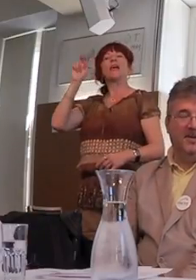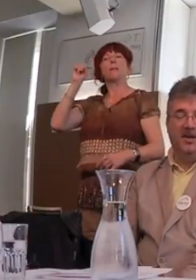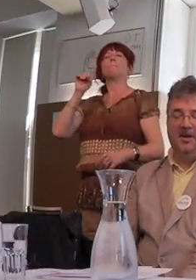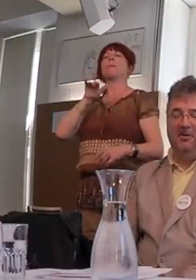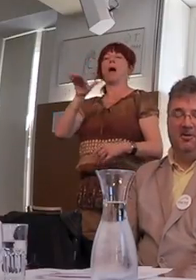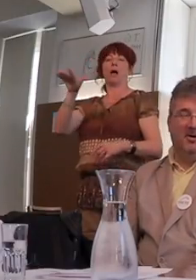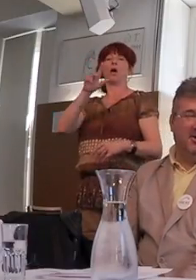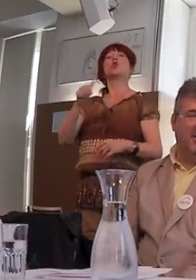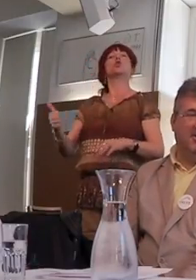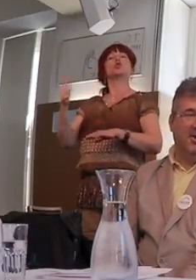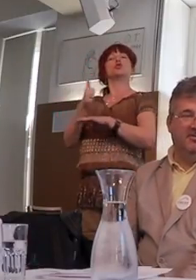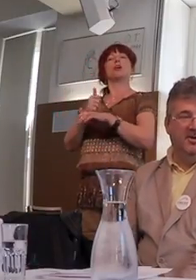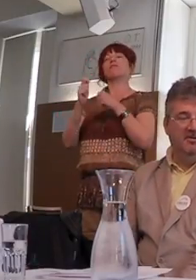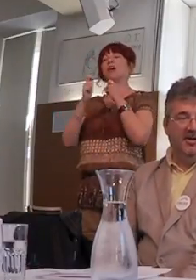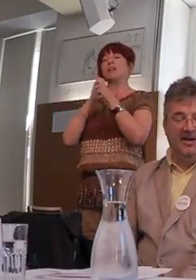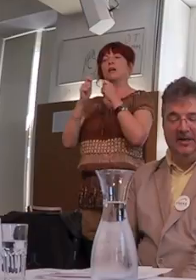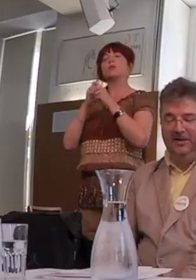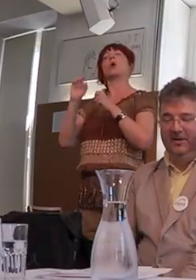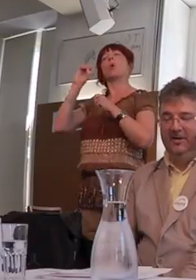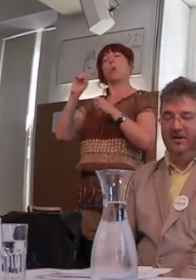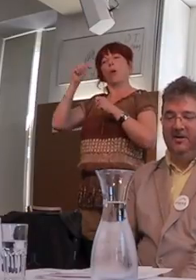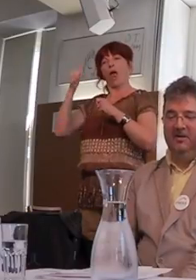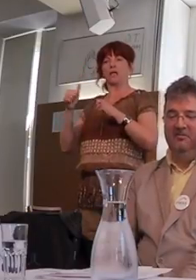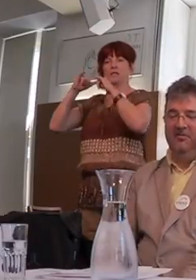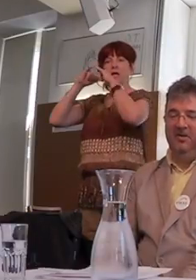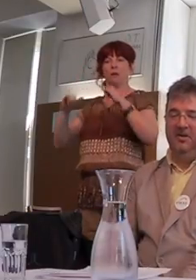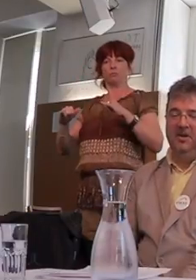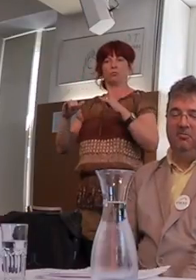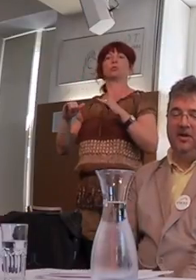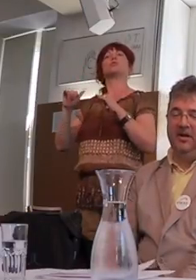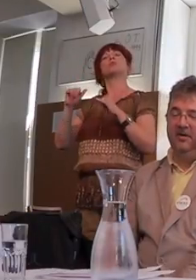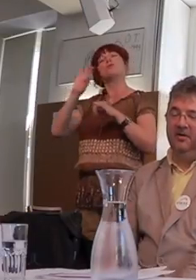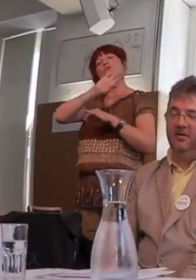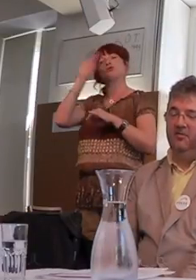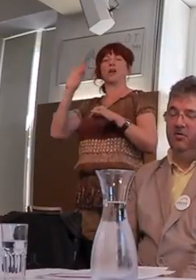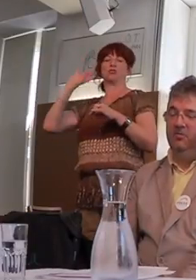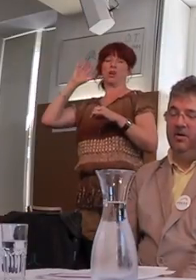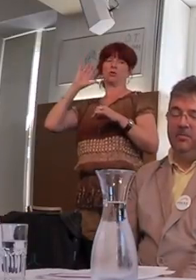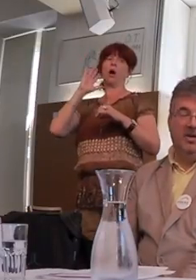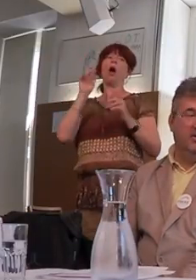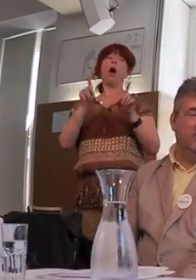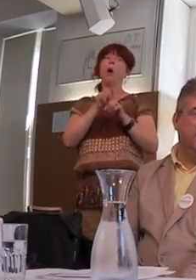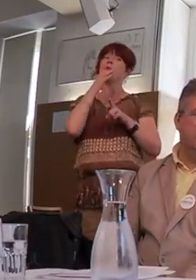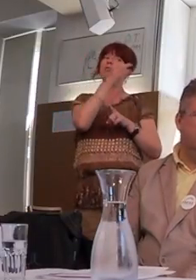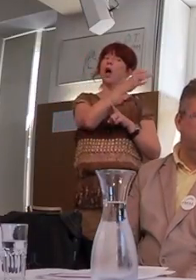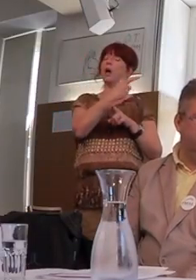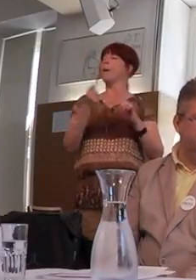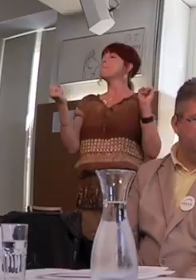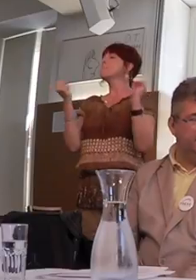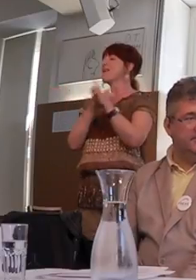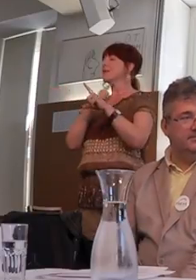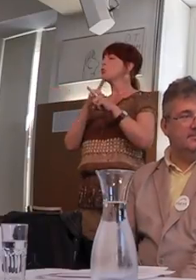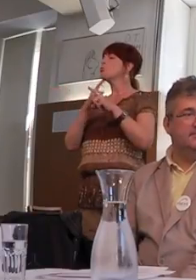Brickradio. Auch an Sie die Frage, was sind Ihre Zugänge zu dem Thema Medien und